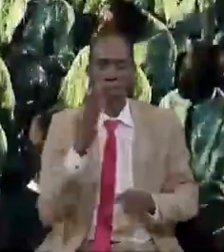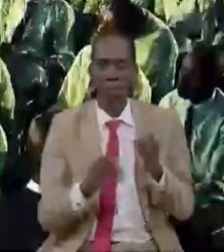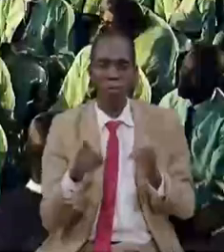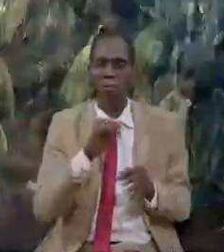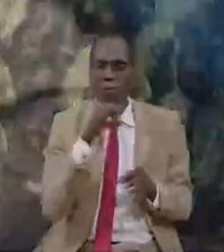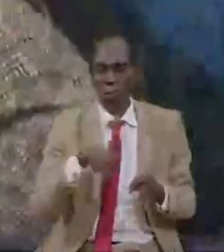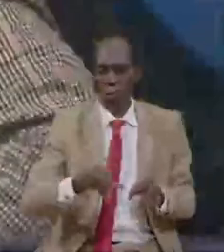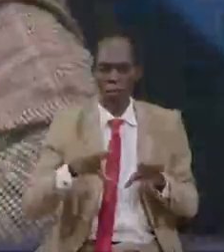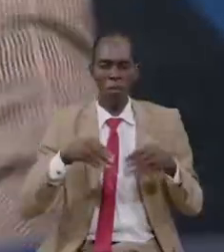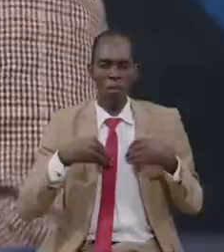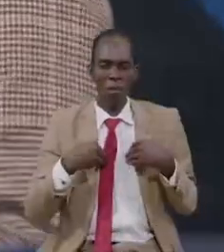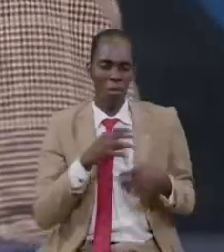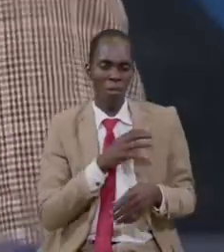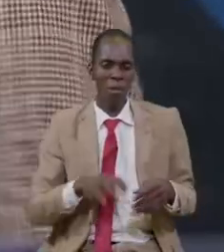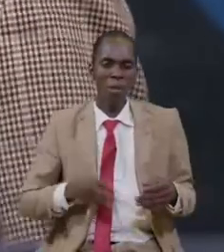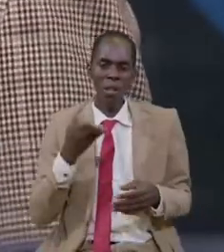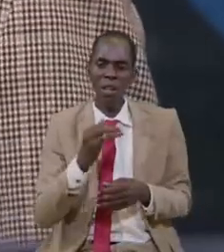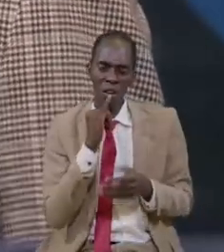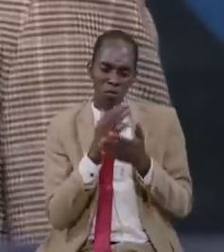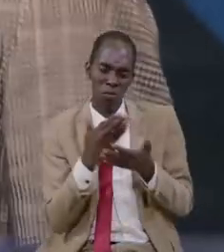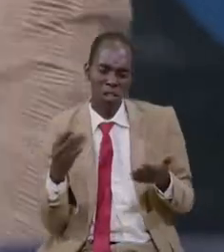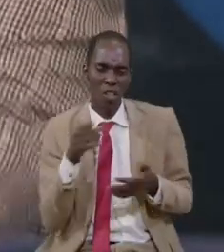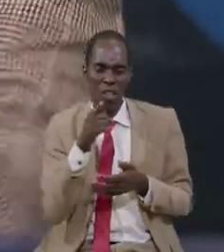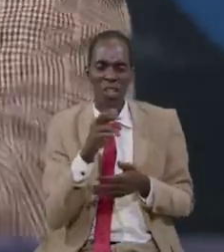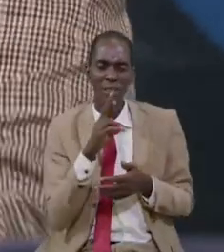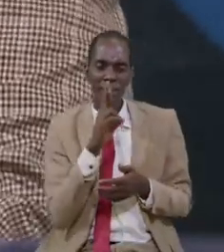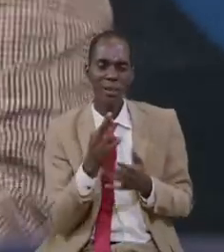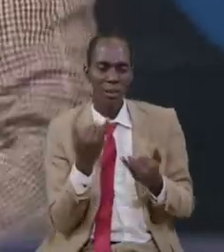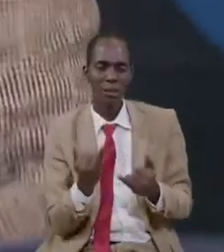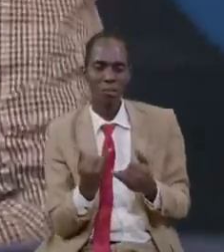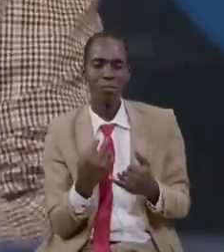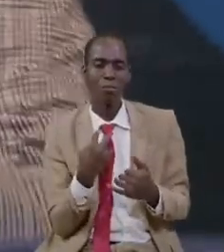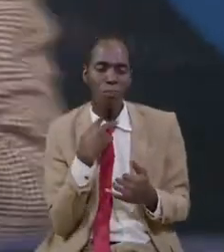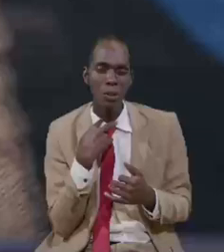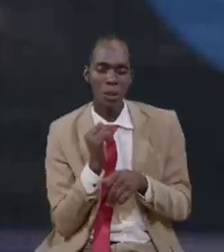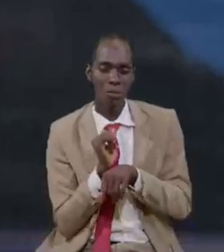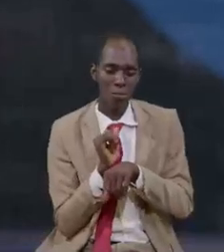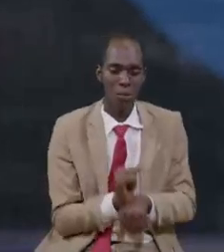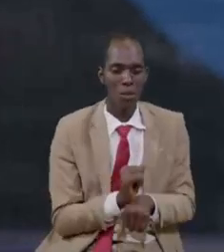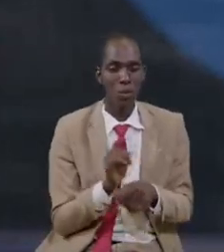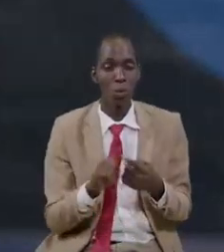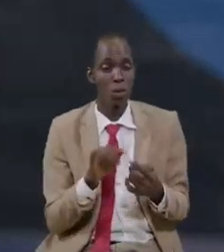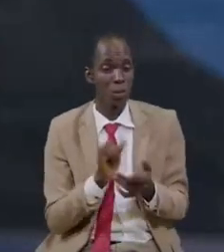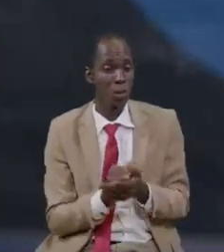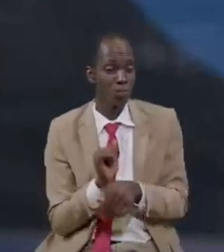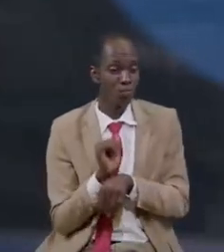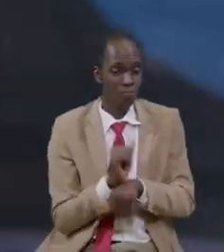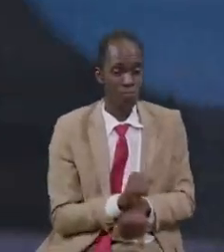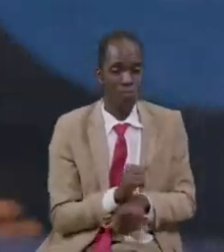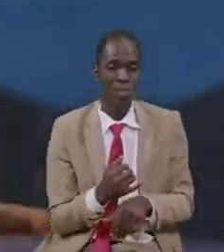Si tu ne connais pas encore Christ, c'est quelque chose, il y a quelque chose auquel tu es esclave. Et